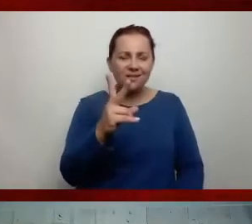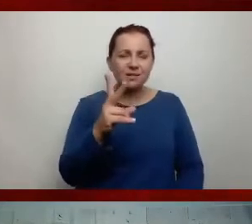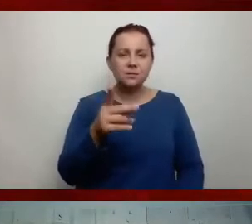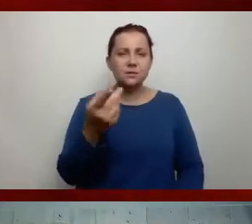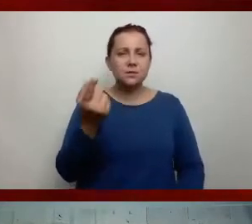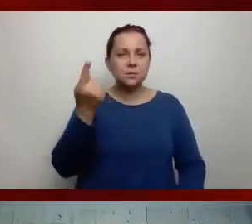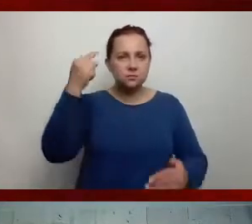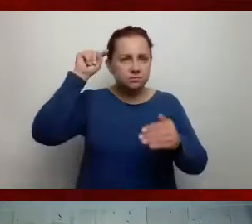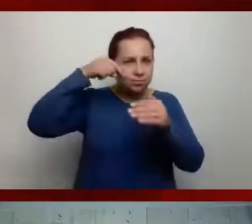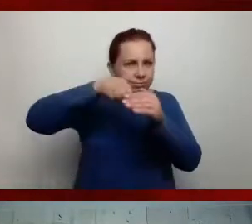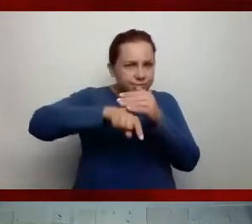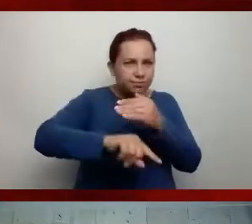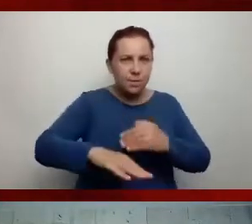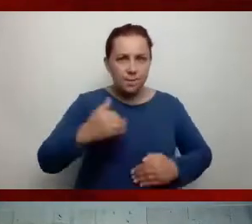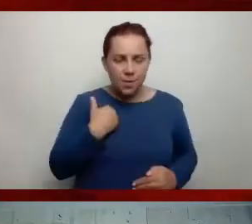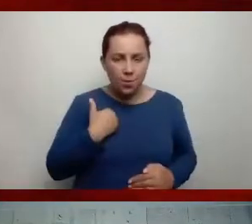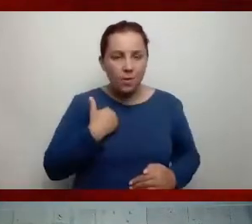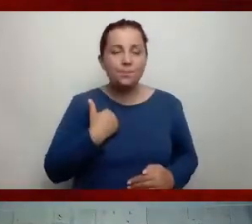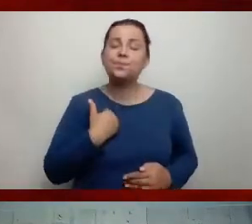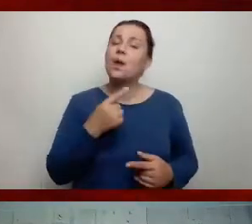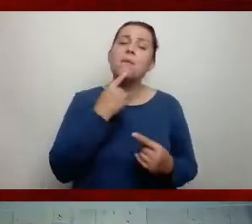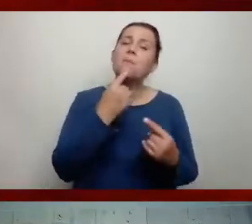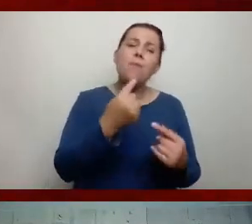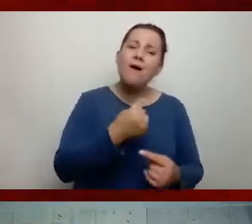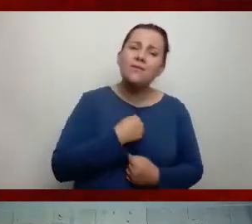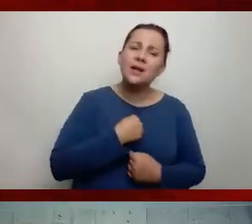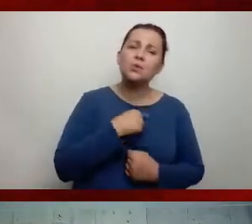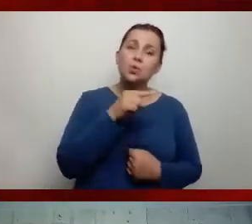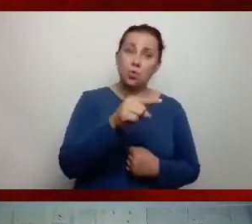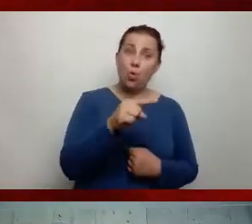bo wiemy, że ten utwór był jednym